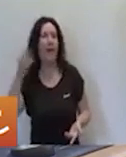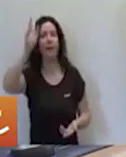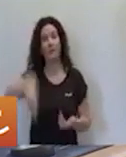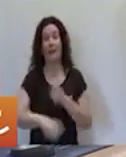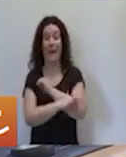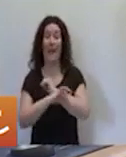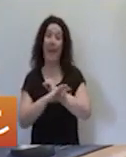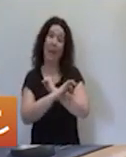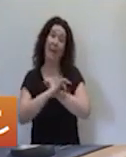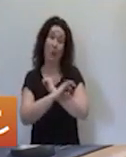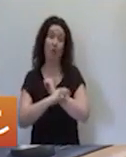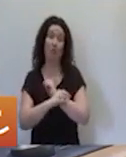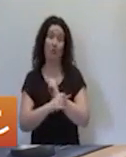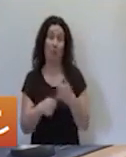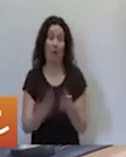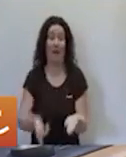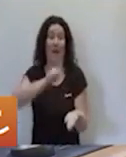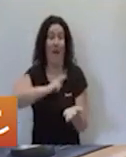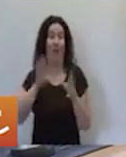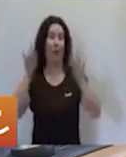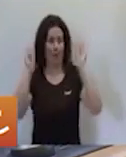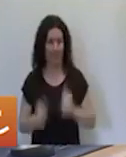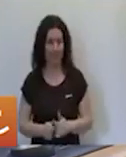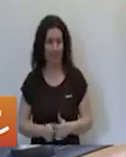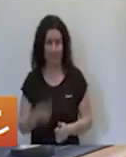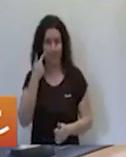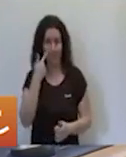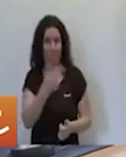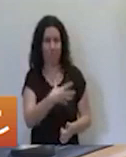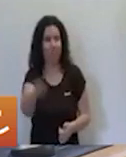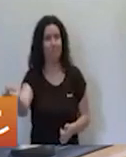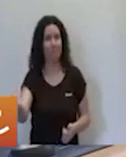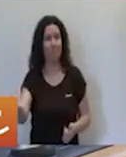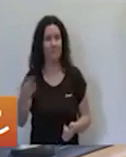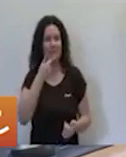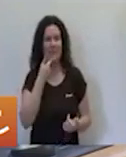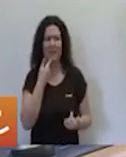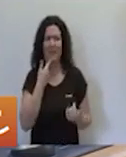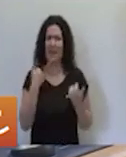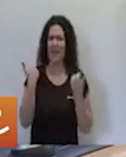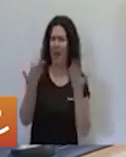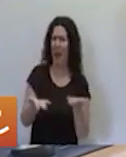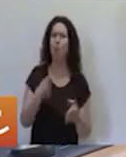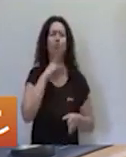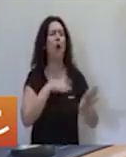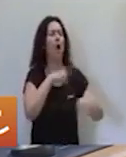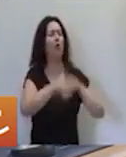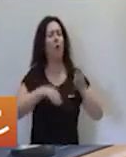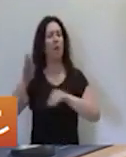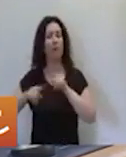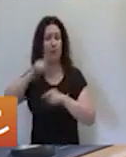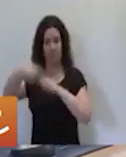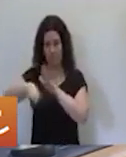d'or, no? I a nosaltres ens crea molta inquietud que pugui haver una persona que va rebre regals de la Gürtel i pretenga